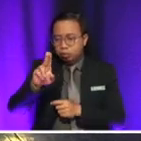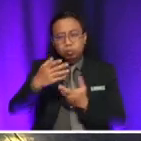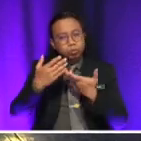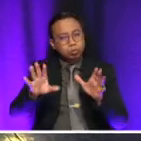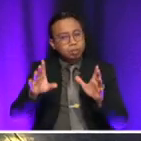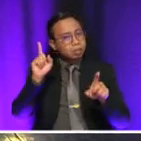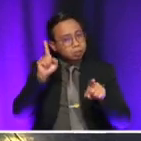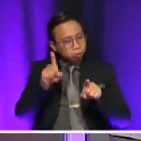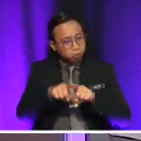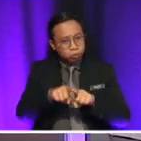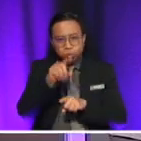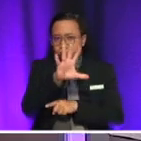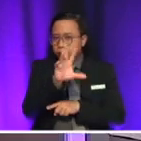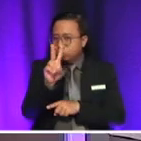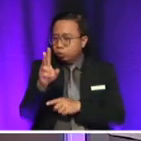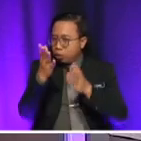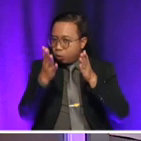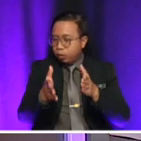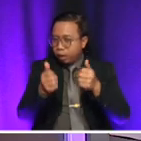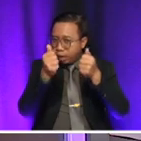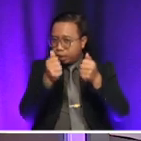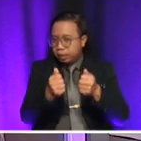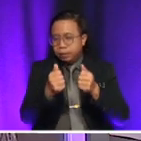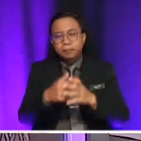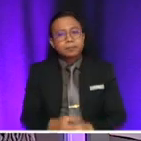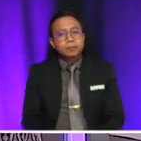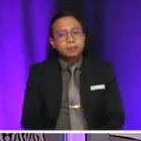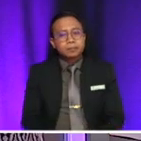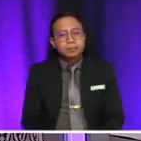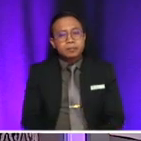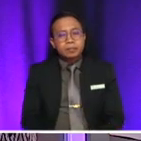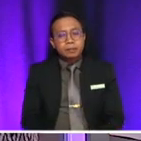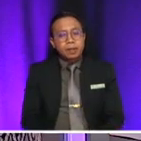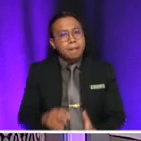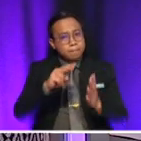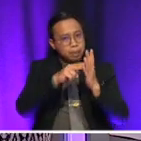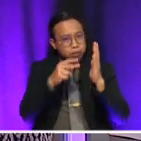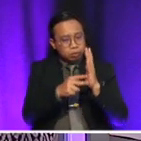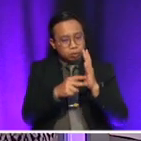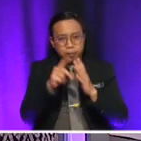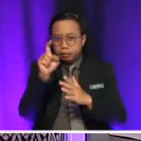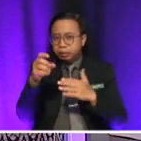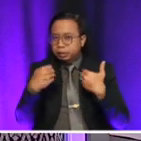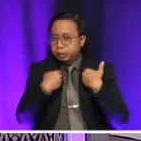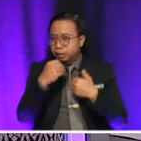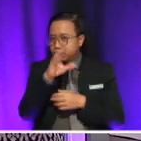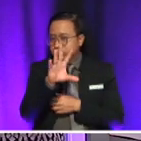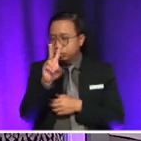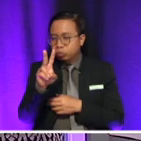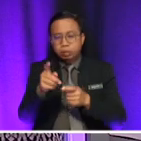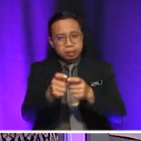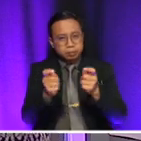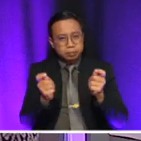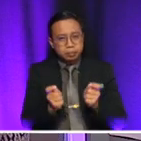mempersetujui 52 orang ahli kanifah jadi bermaksud di situ mesti ada 52 kawasan